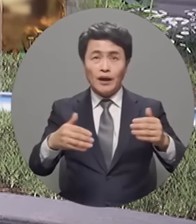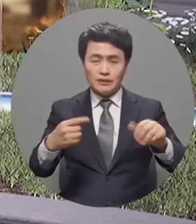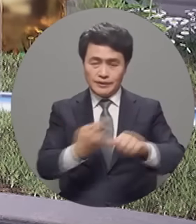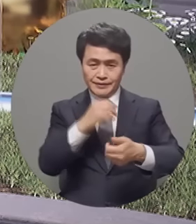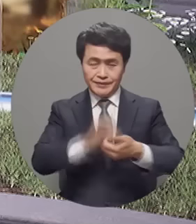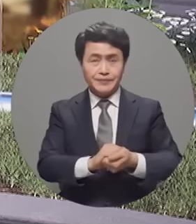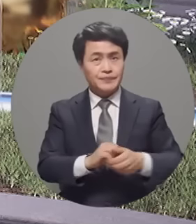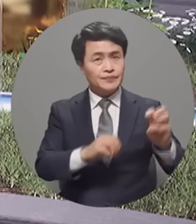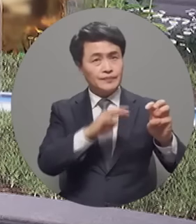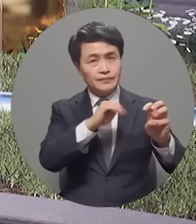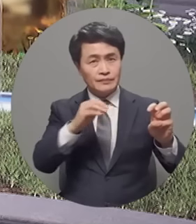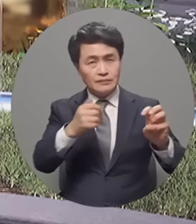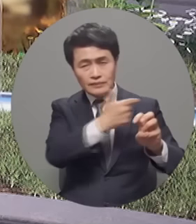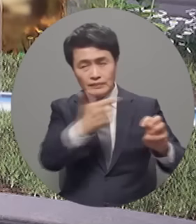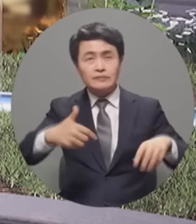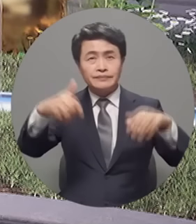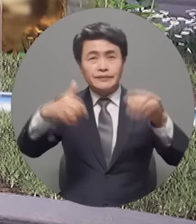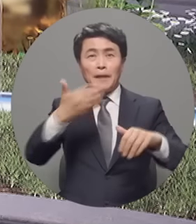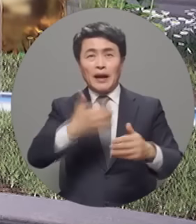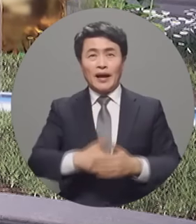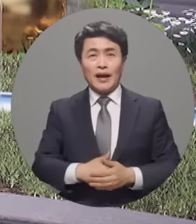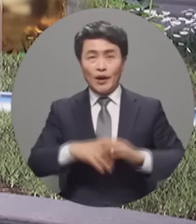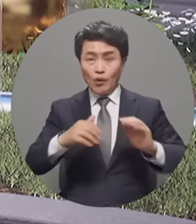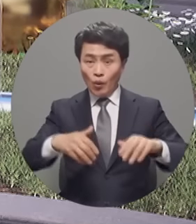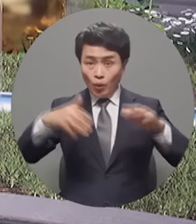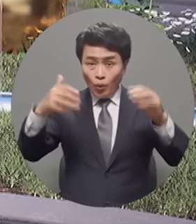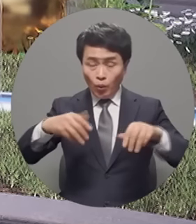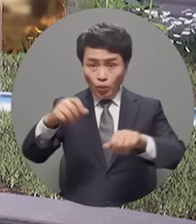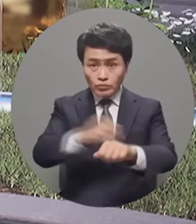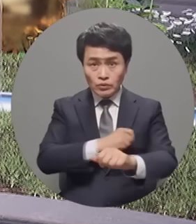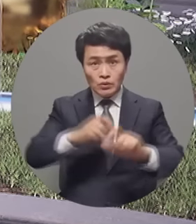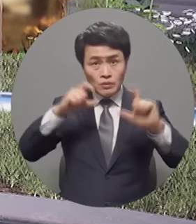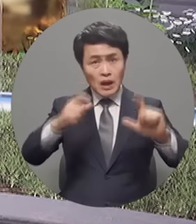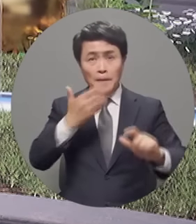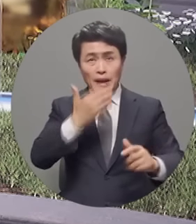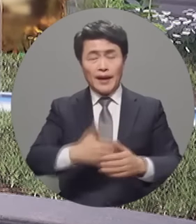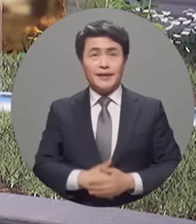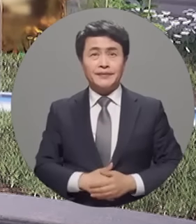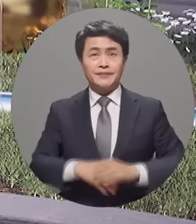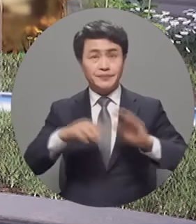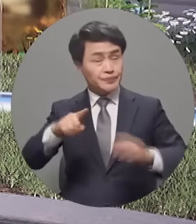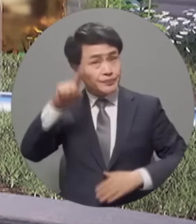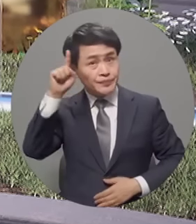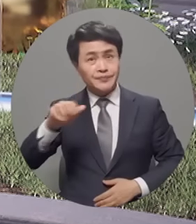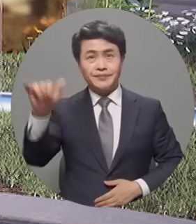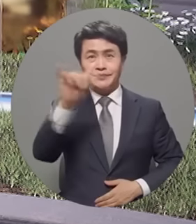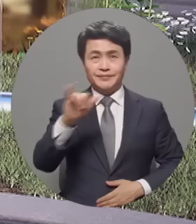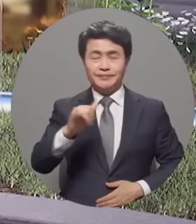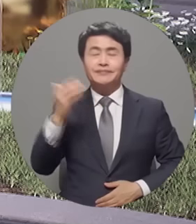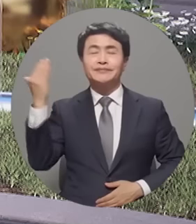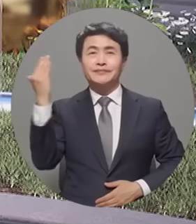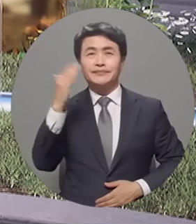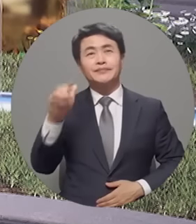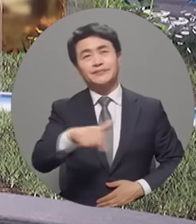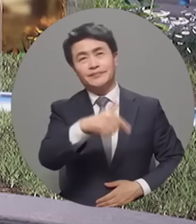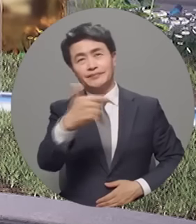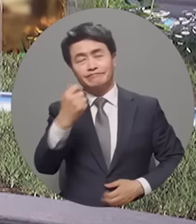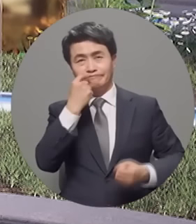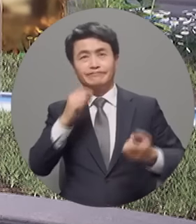최대 30mm의 강한 비가 오겠고요. 호우특보가 날 가능성이 큽니다. 내일은 전국이 대체로 맑다가 오후부터